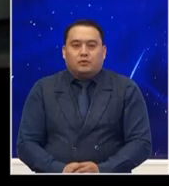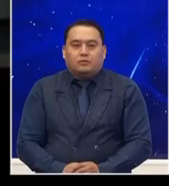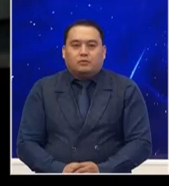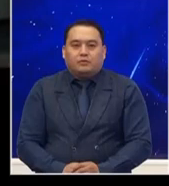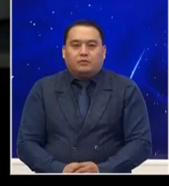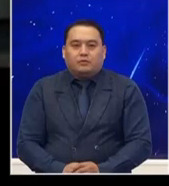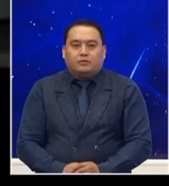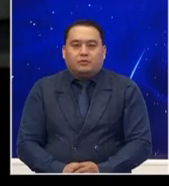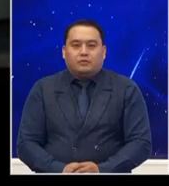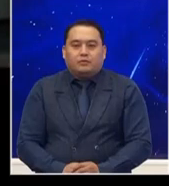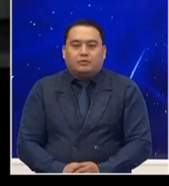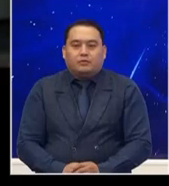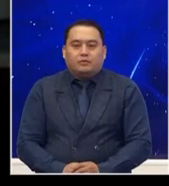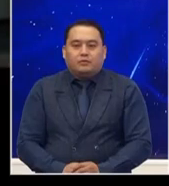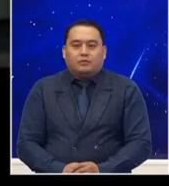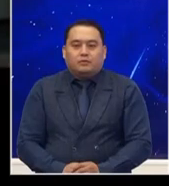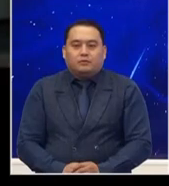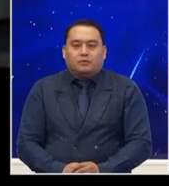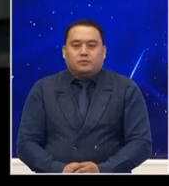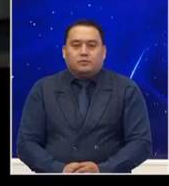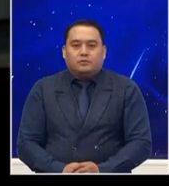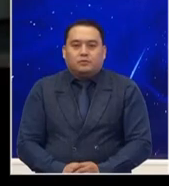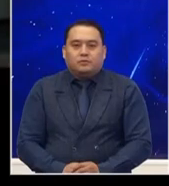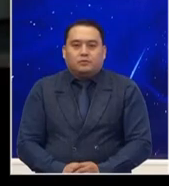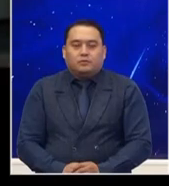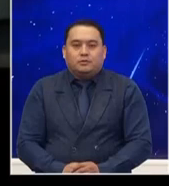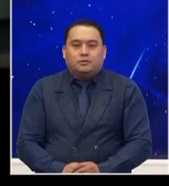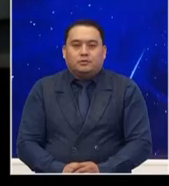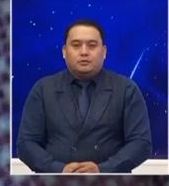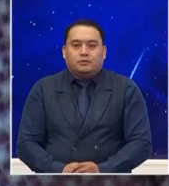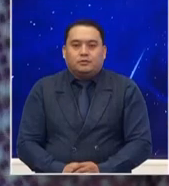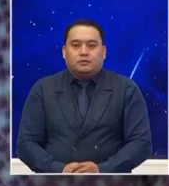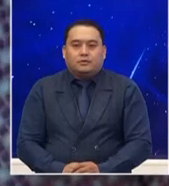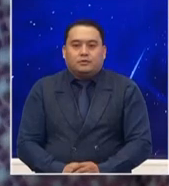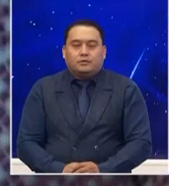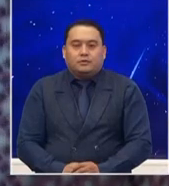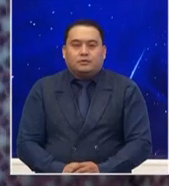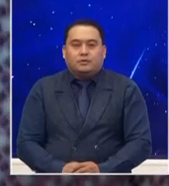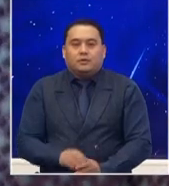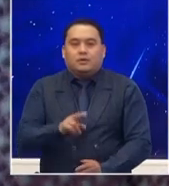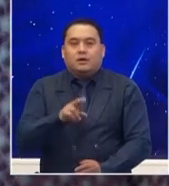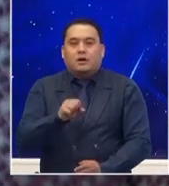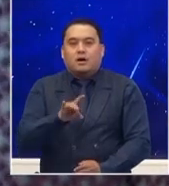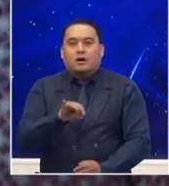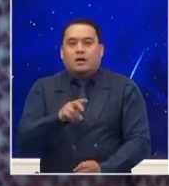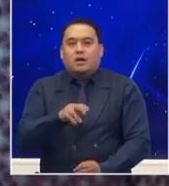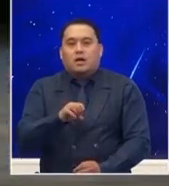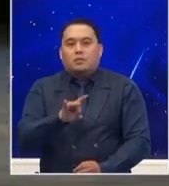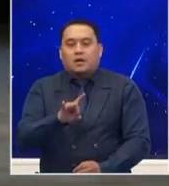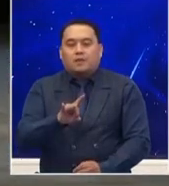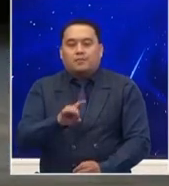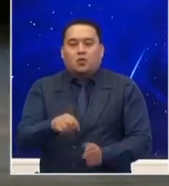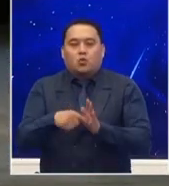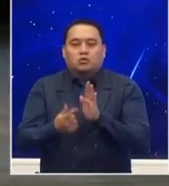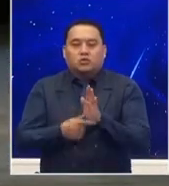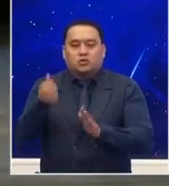одан да кішкентай нәресте шағында, мынау үйде тұрған. Қарагемер балалар театры 2017 жылы құрылған.